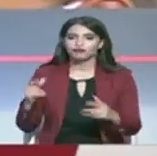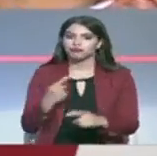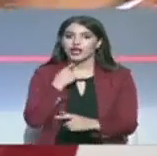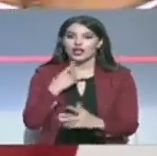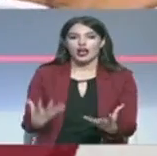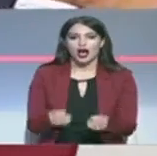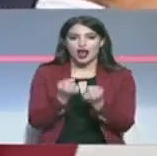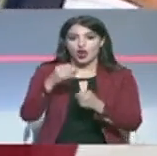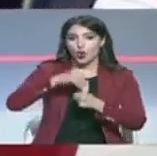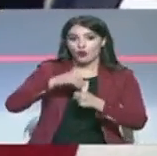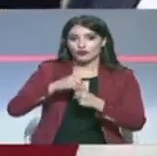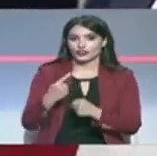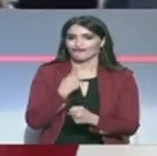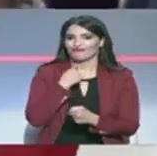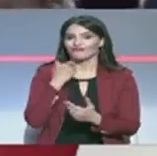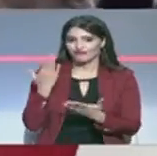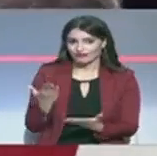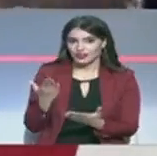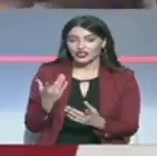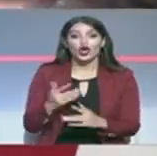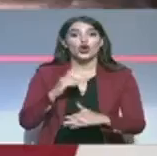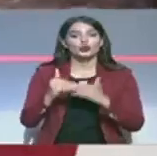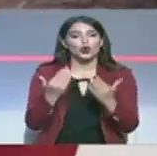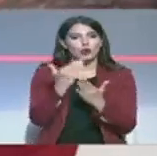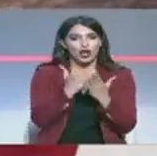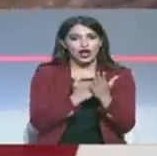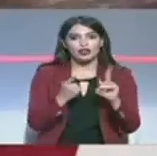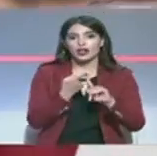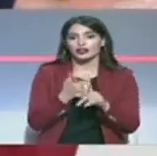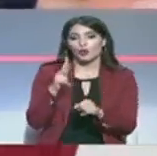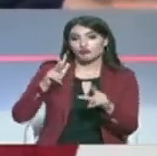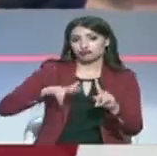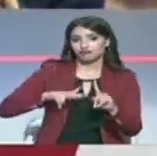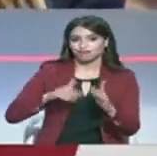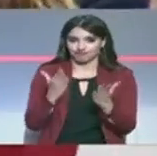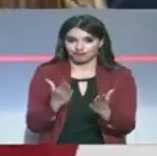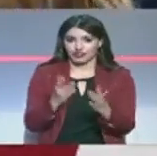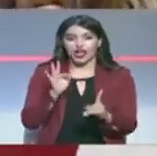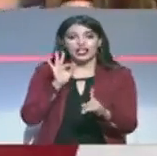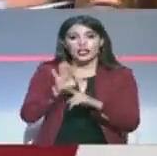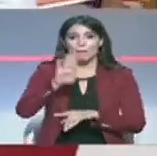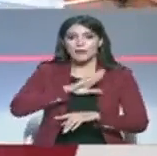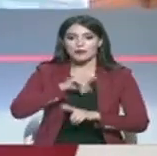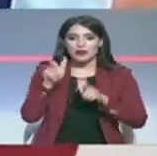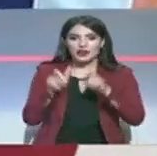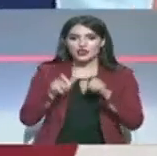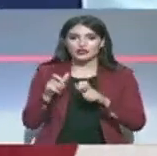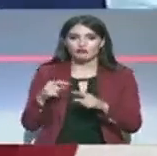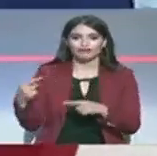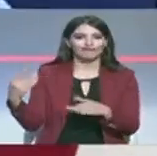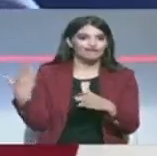مخطط الإنقاذ الاقتصادي والاجتماعي الذي رسمته طيلة الثلاثة أشهر المنقضية بسبب أطراف لم يفصح